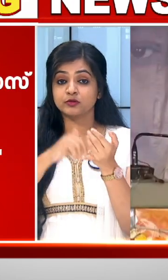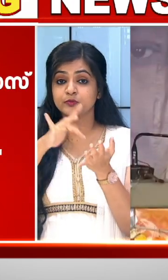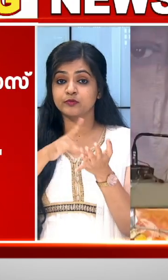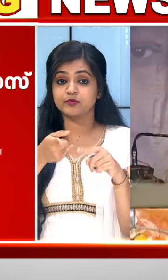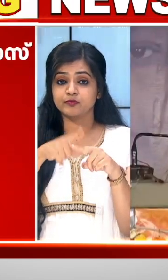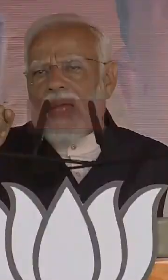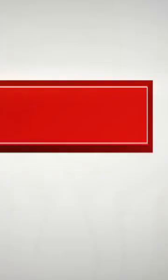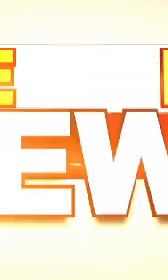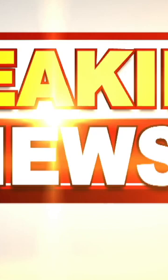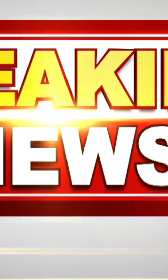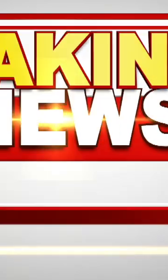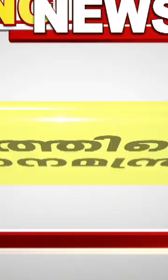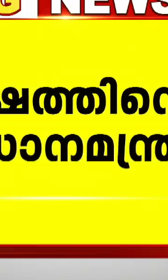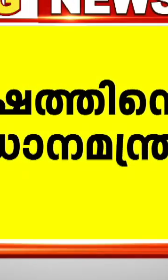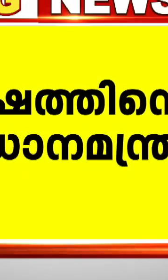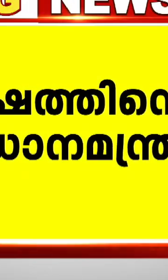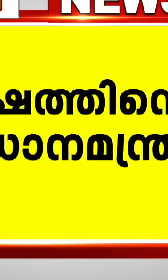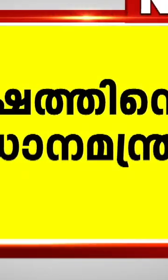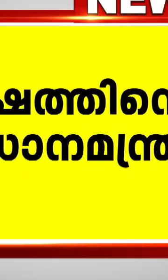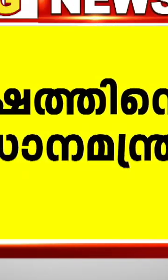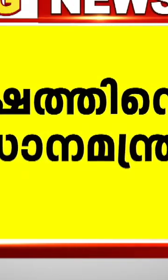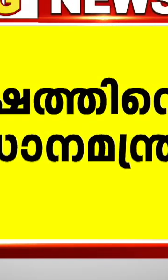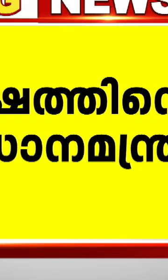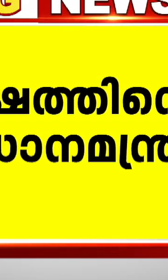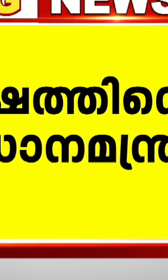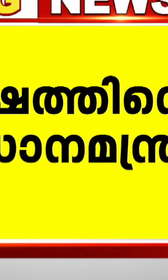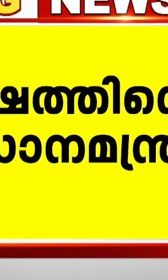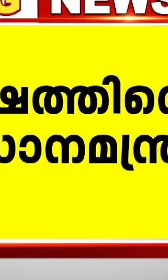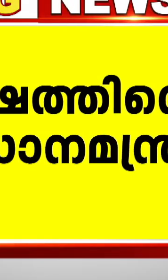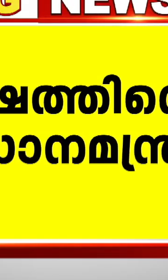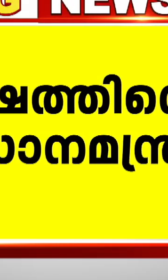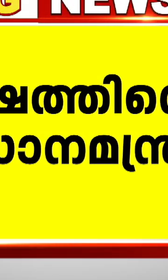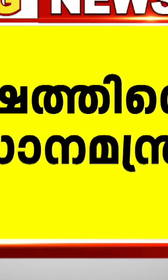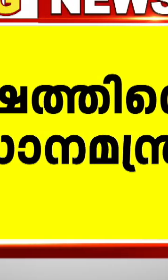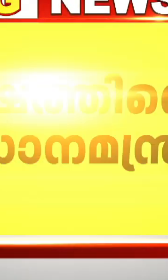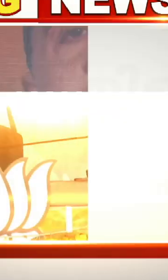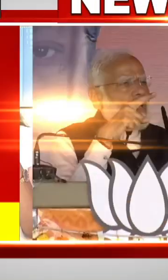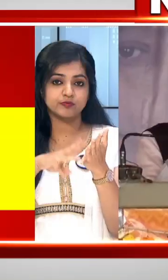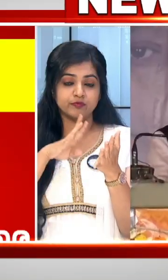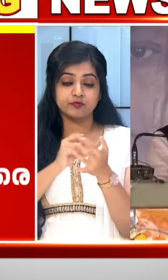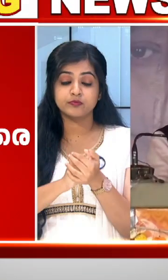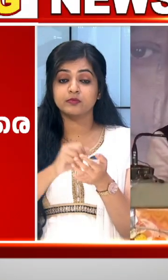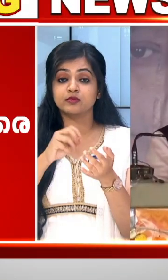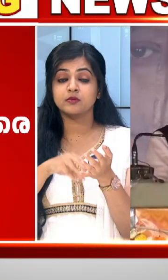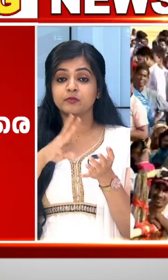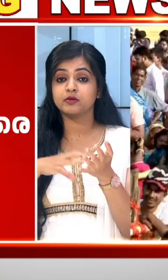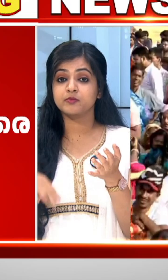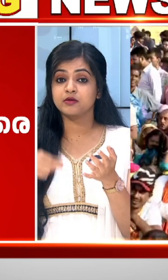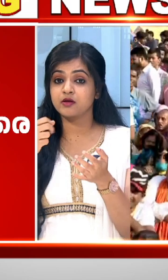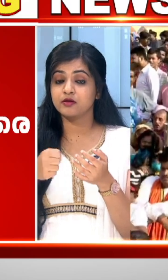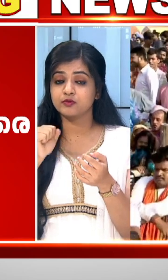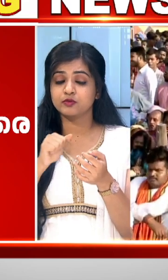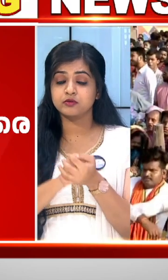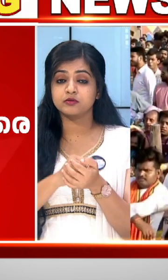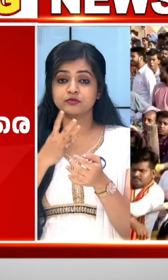മുന്നിൽ മറ്റ് ഇന്ത്യ സഖ്യകക്ഷികൾ മൗനം പാലിച്ചു എന്ന വിമർശനവും പ്രധാനമന്ത്രി ഉന്നയിച്ചു. മഹാത്മാഗാന്ധിയുടെ 3 വാനരർ,